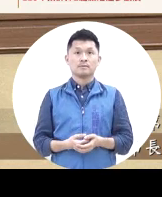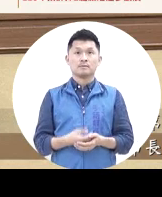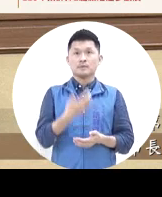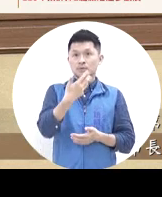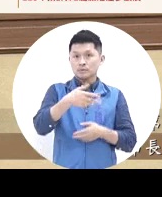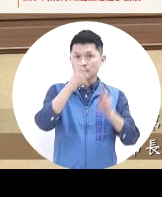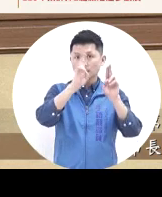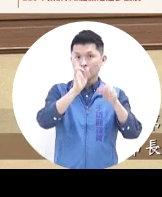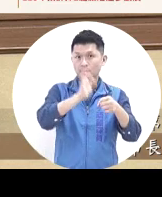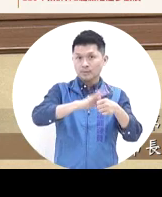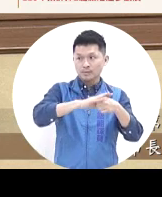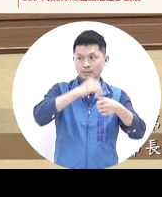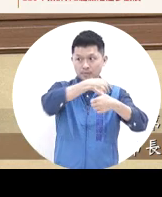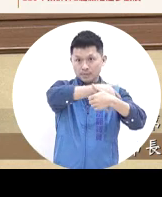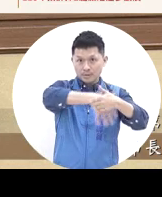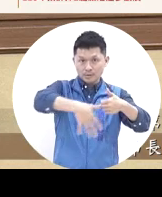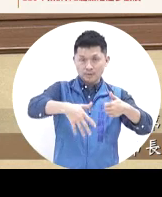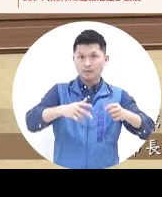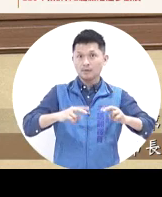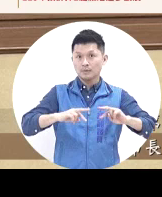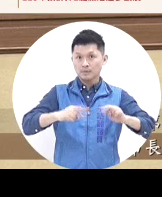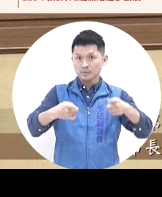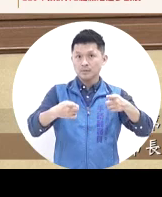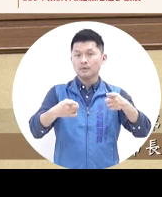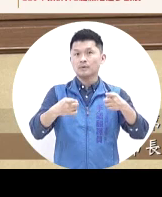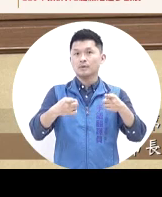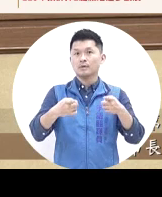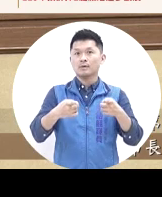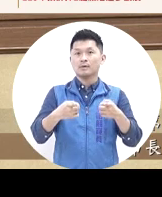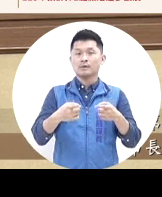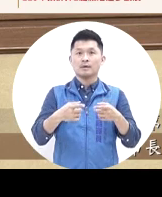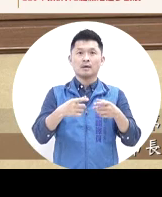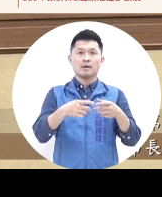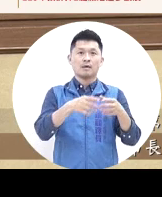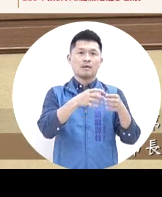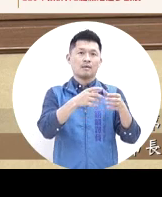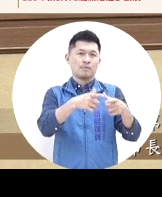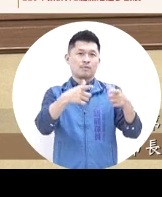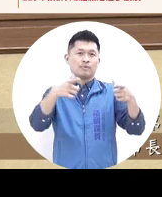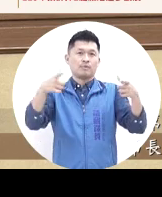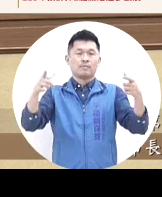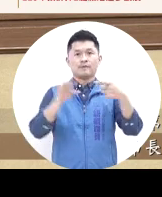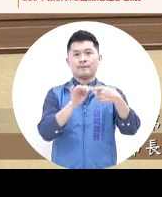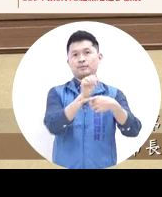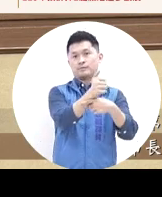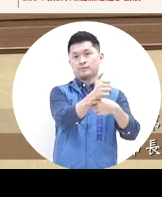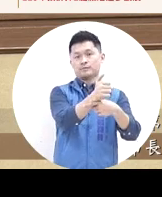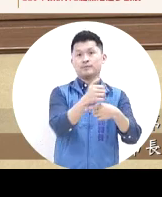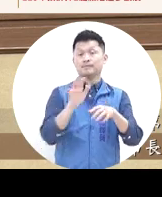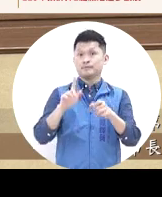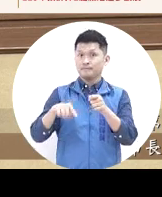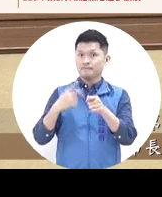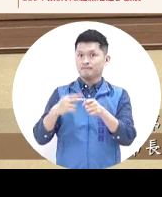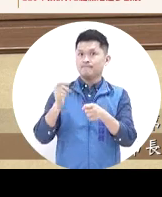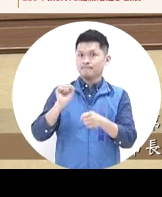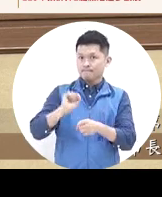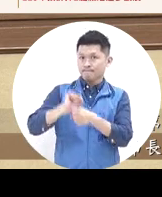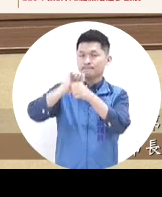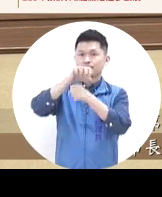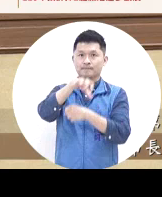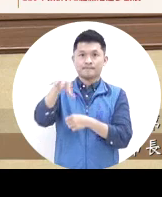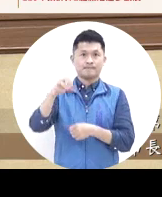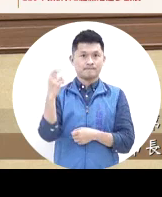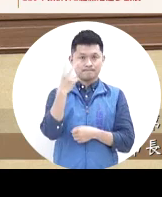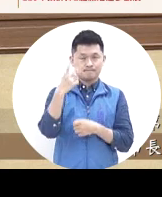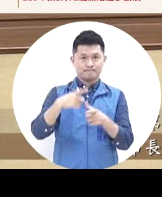统的整个转型已经涵盖率50%。另外，今年还会再推动2个地方来